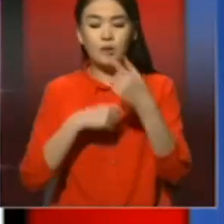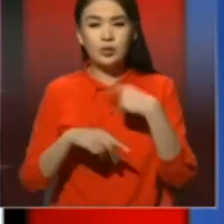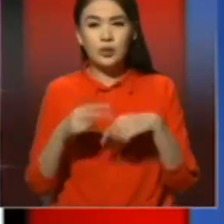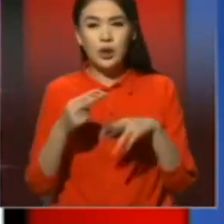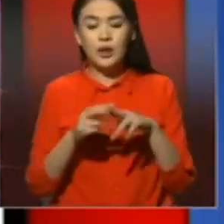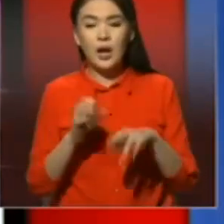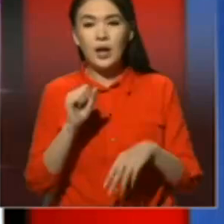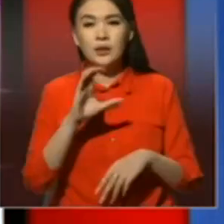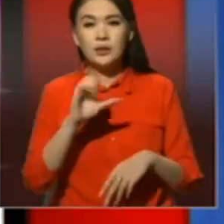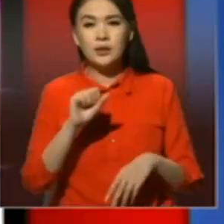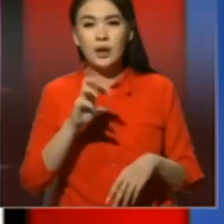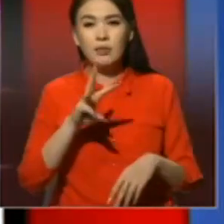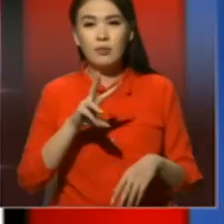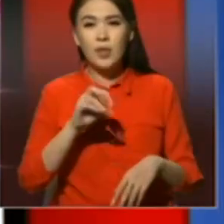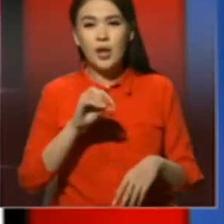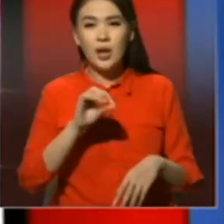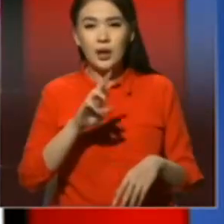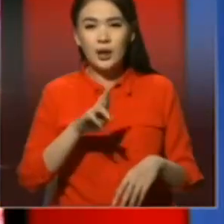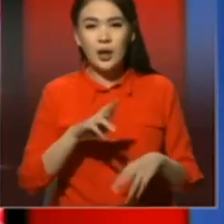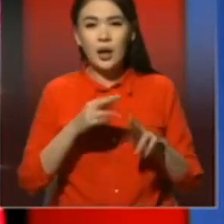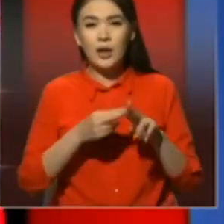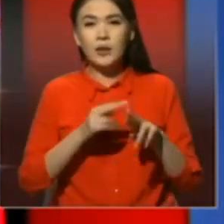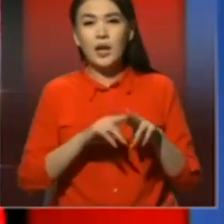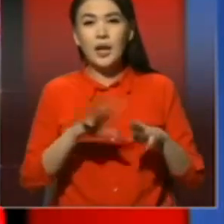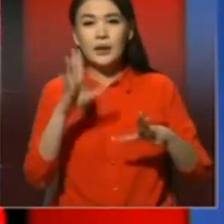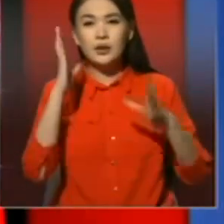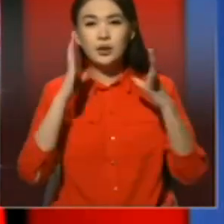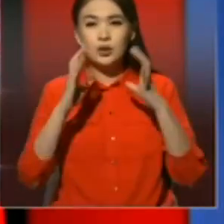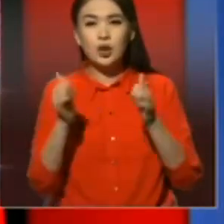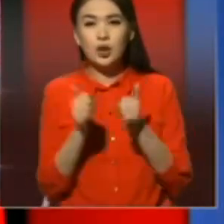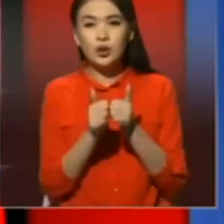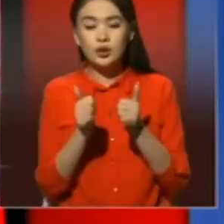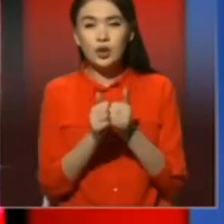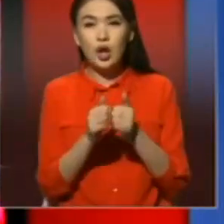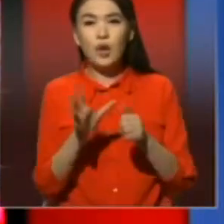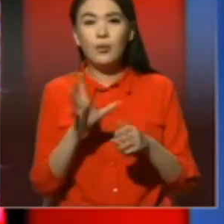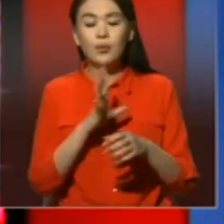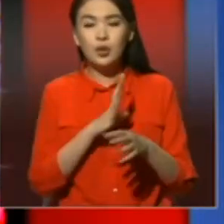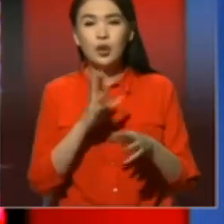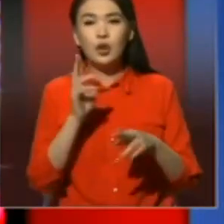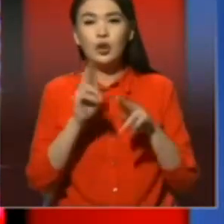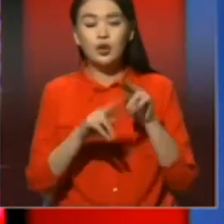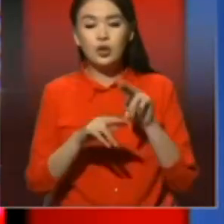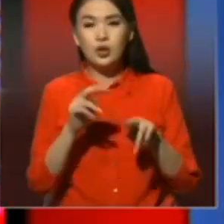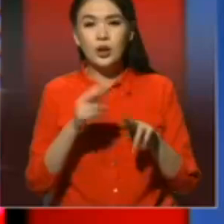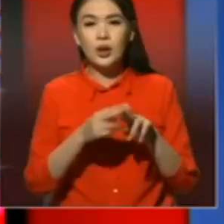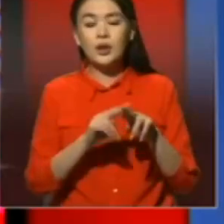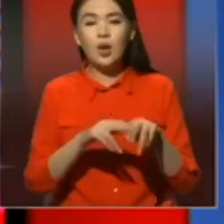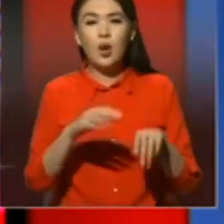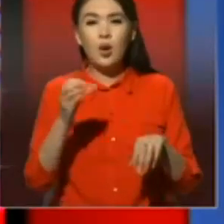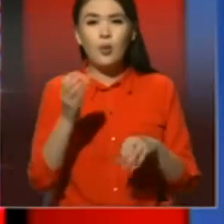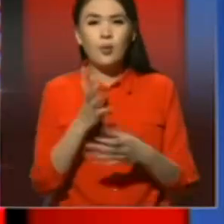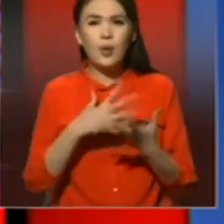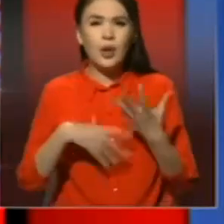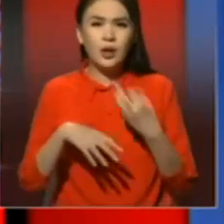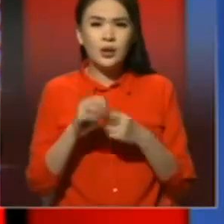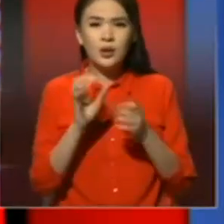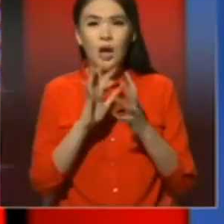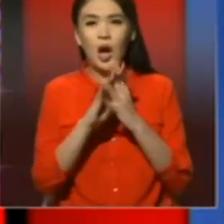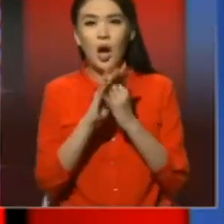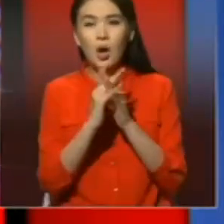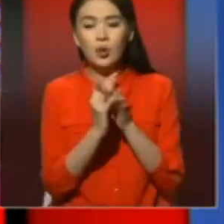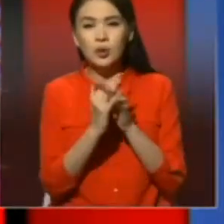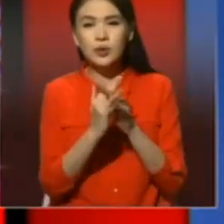таңда ассамблея қасында сол институт құрылды. Және де жұмыс істеу керек. Барлық өңірлерде, барлық ауылдарда